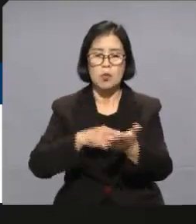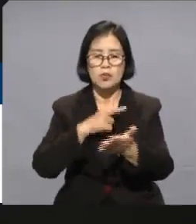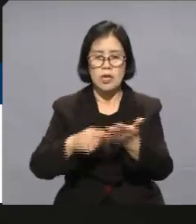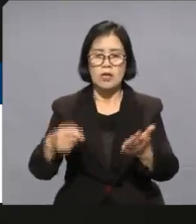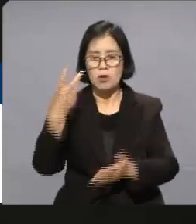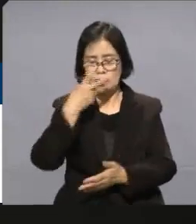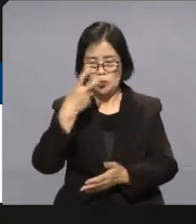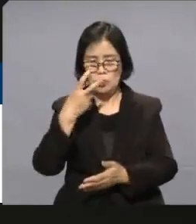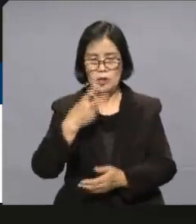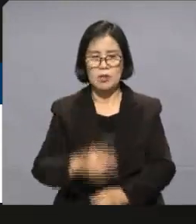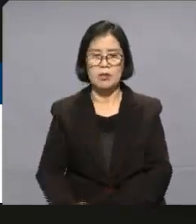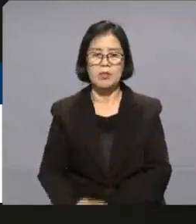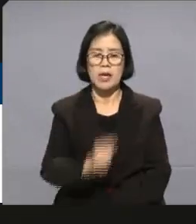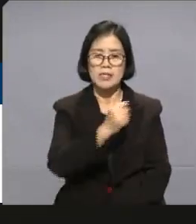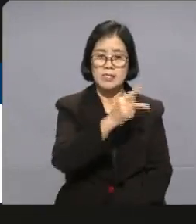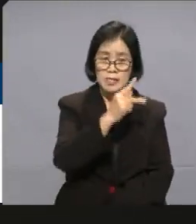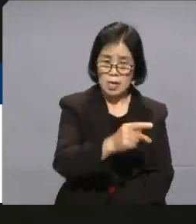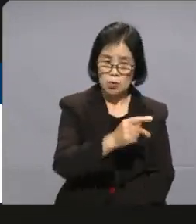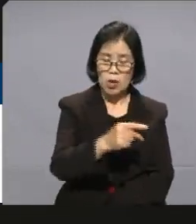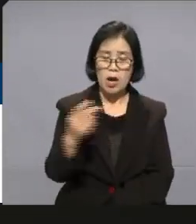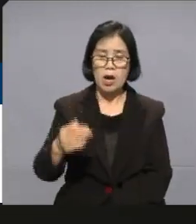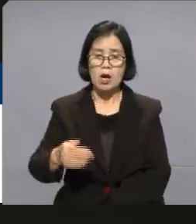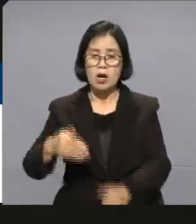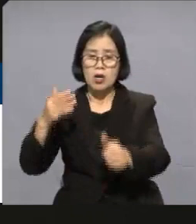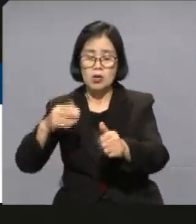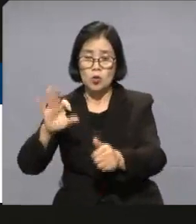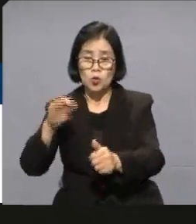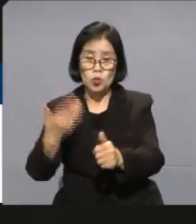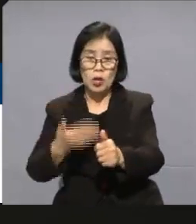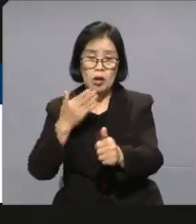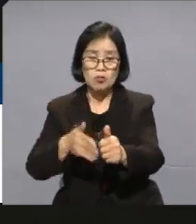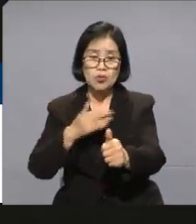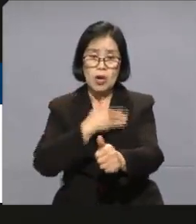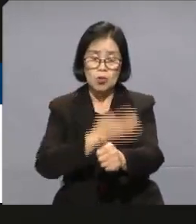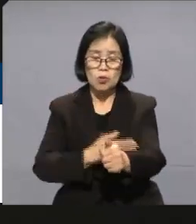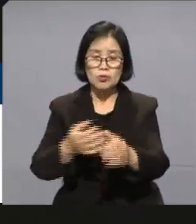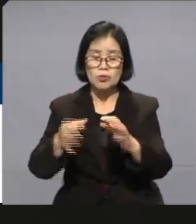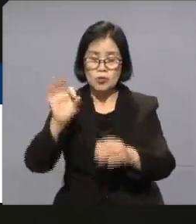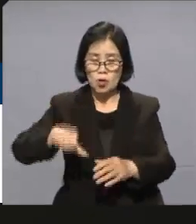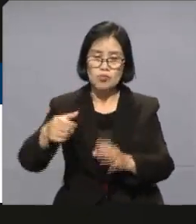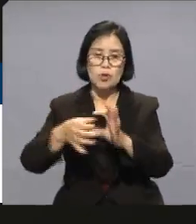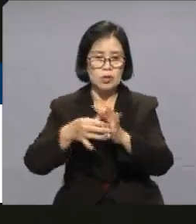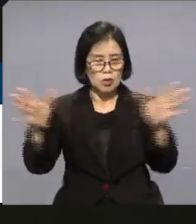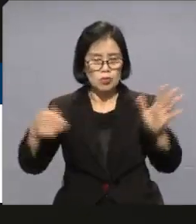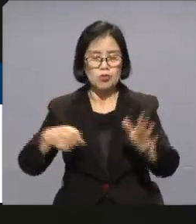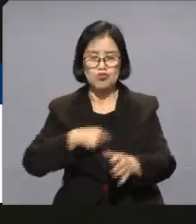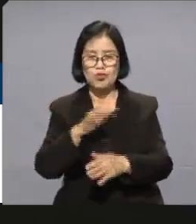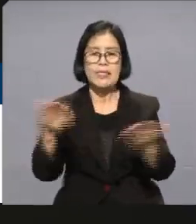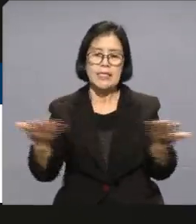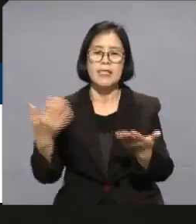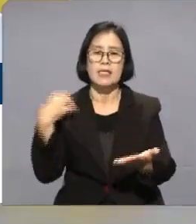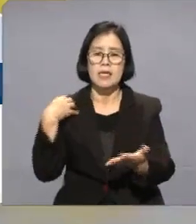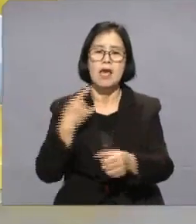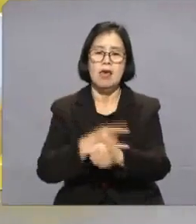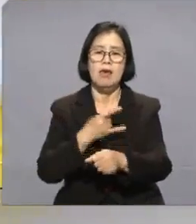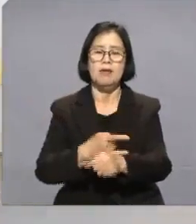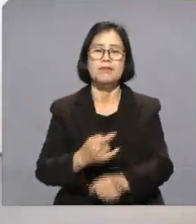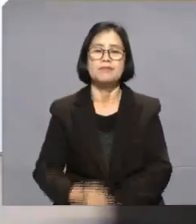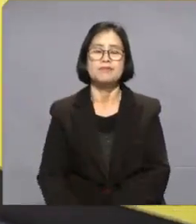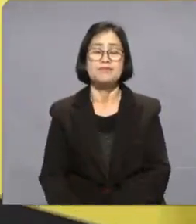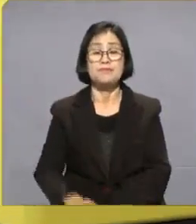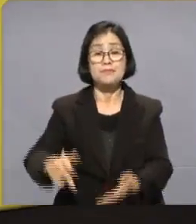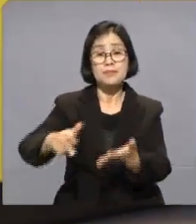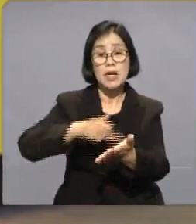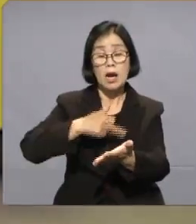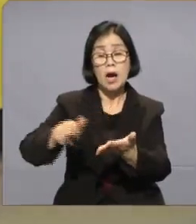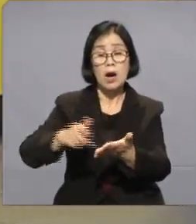검토하도록 하겠습니다. SKCNC하고 구상권 여부와 관계없이 저희가 할 일을 하겠습니다.